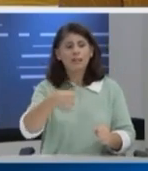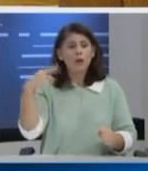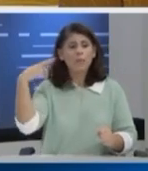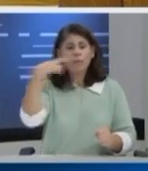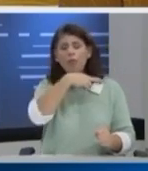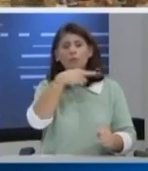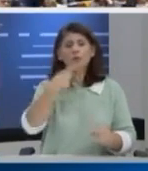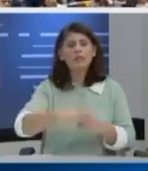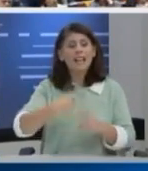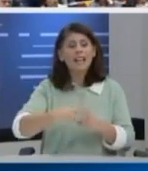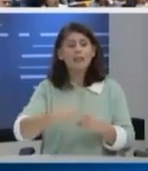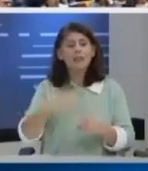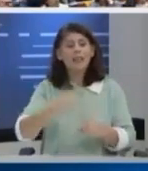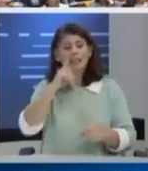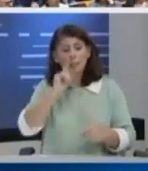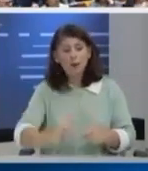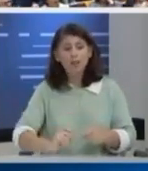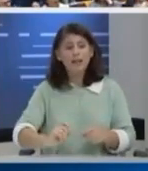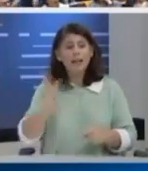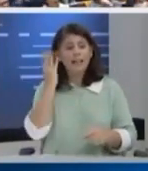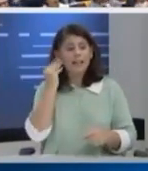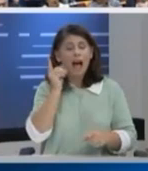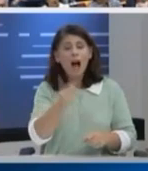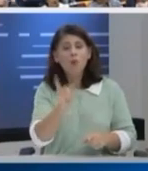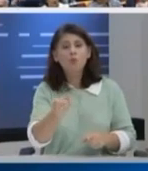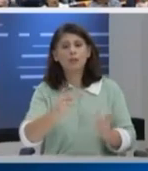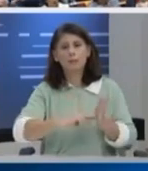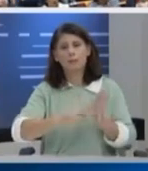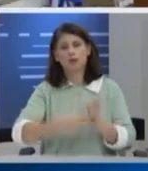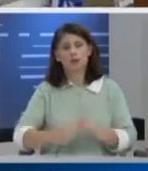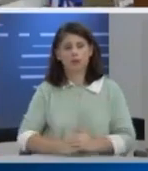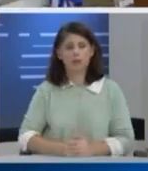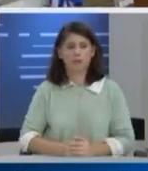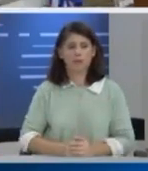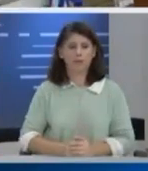ο Πρωθυπουργός της χώρας και έχετε την υποχρέωση να ακούσετε με προσοχή.